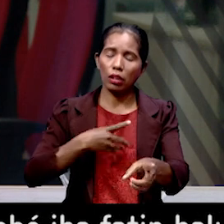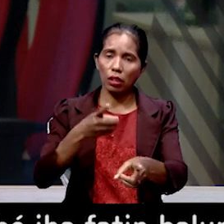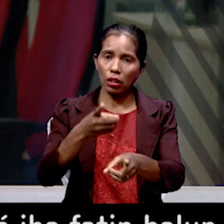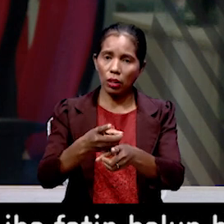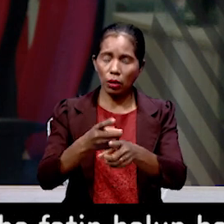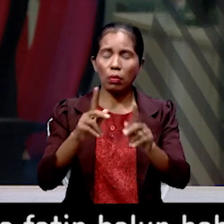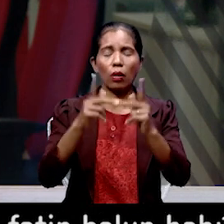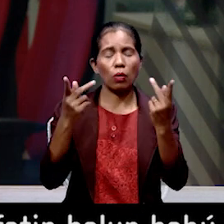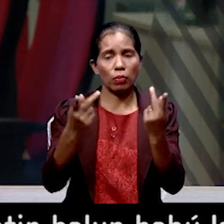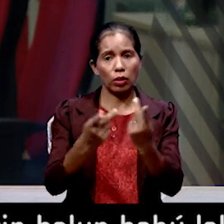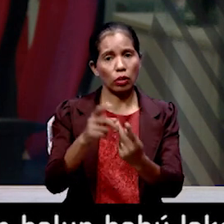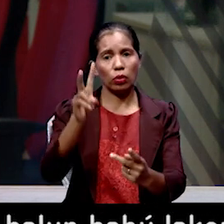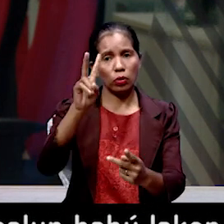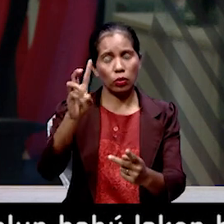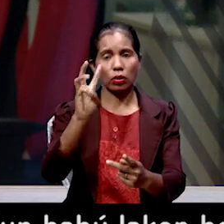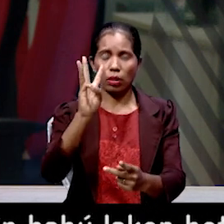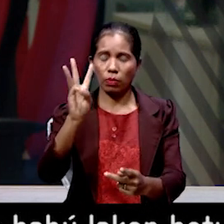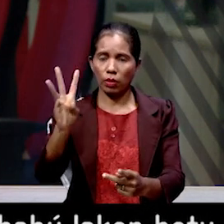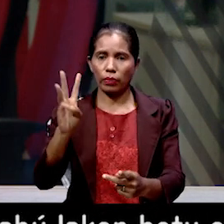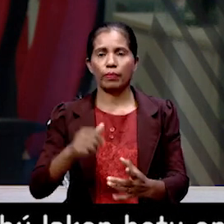kompañia, greve.